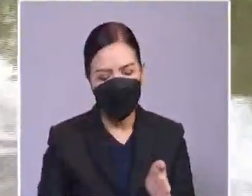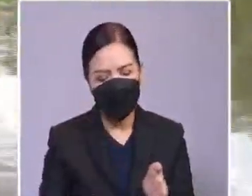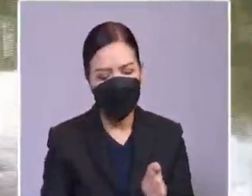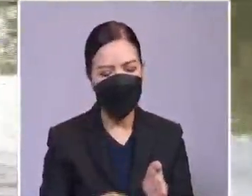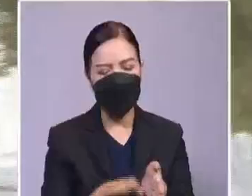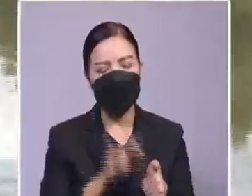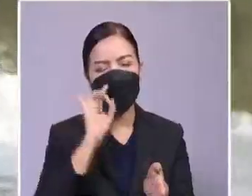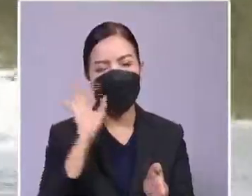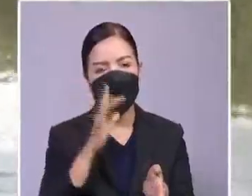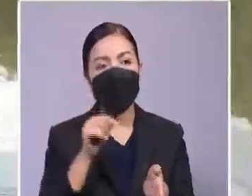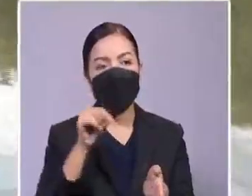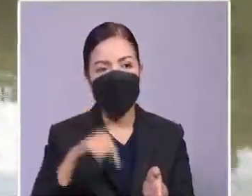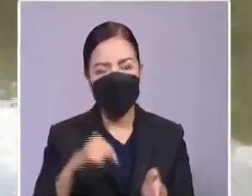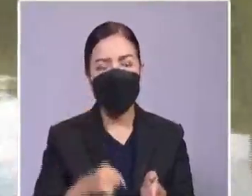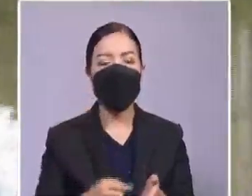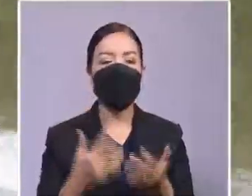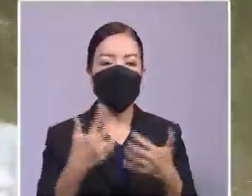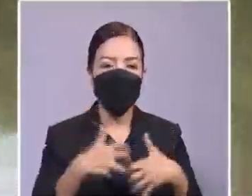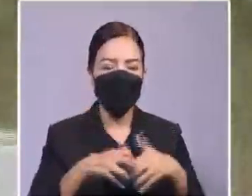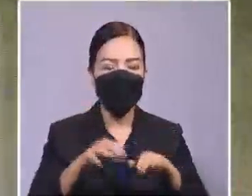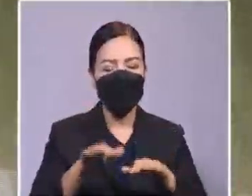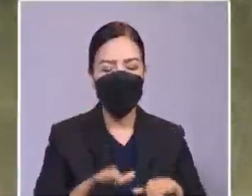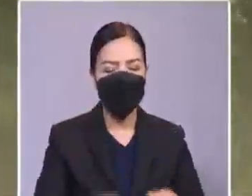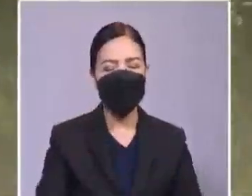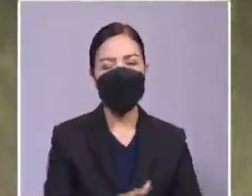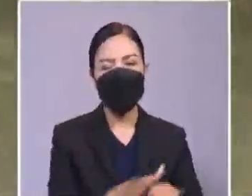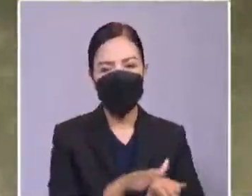จุดนี้เนี่ยเป็นไปได้อย่างช้าๆ